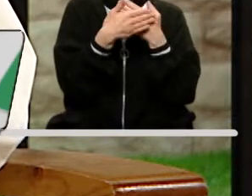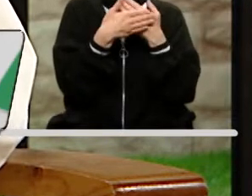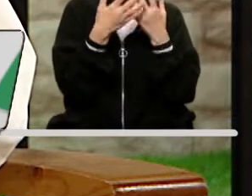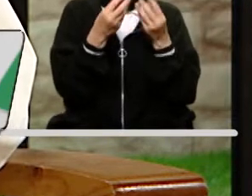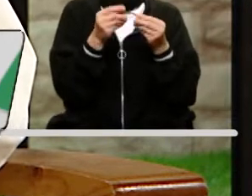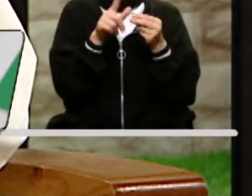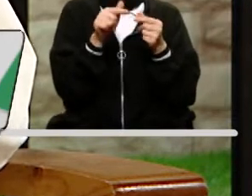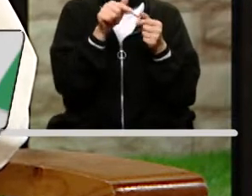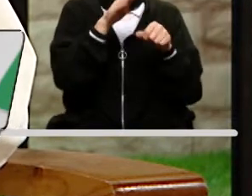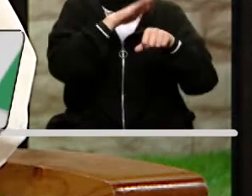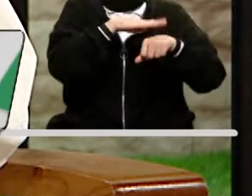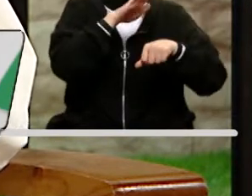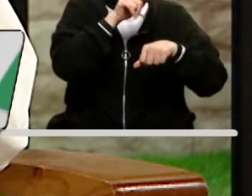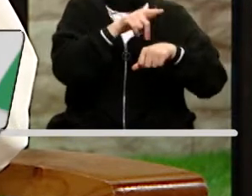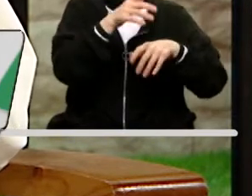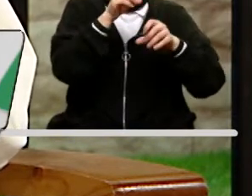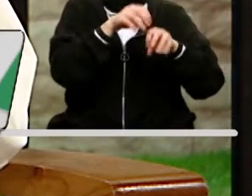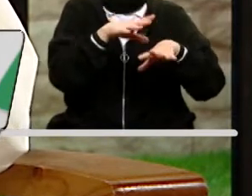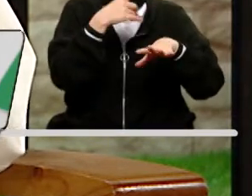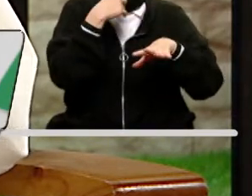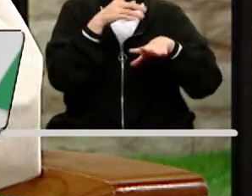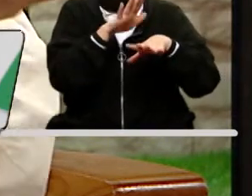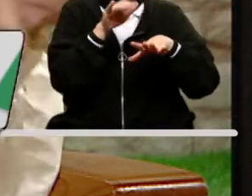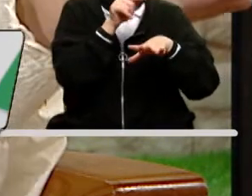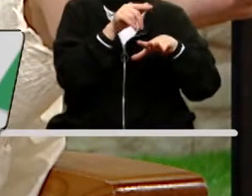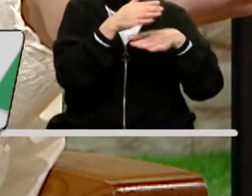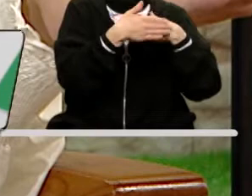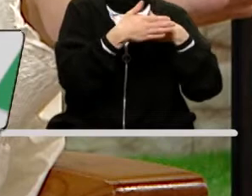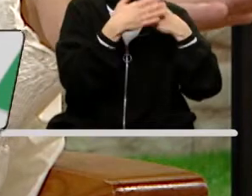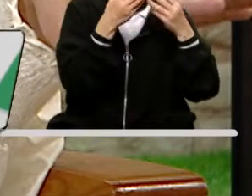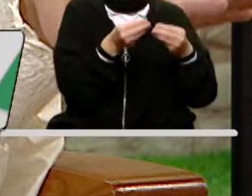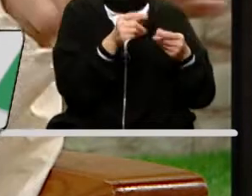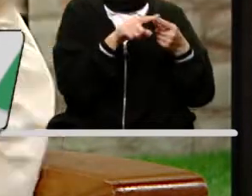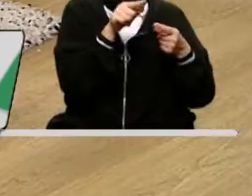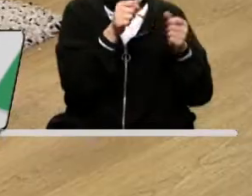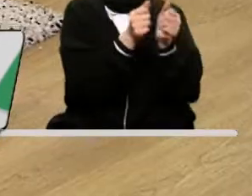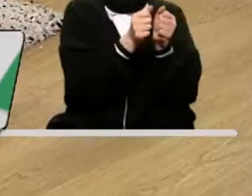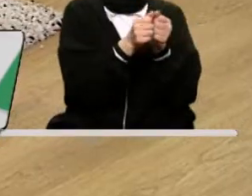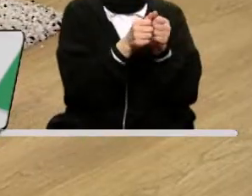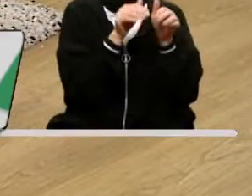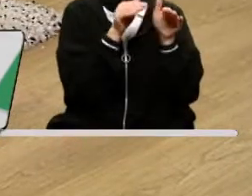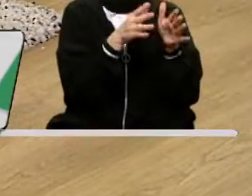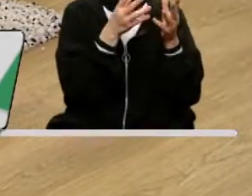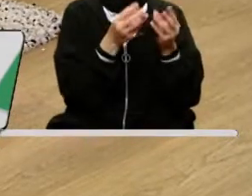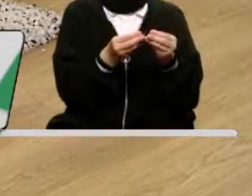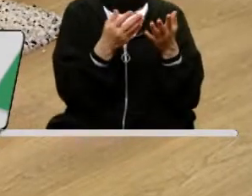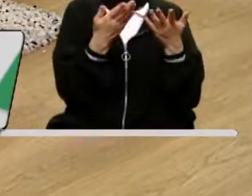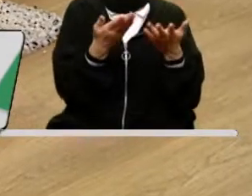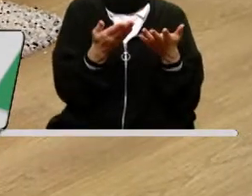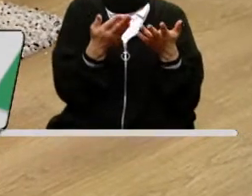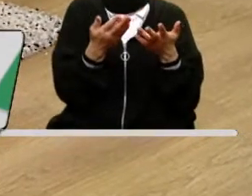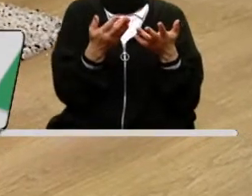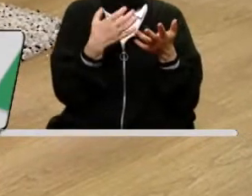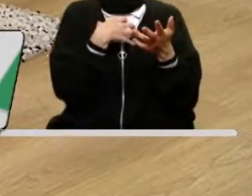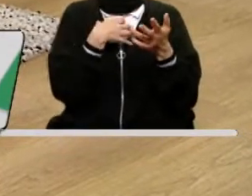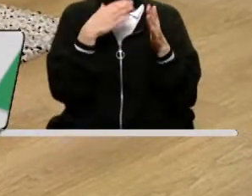Çocuk doğdu biz ne yapıyoruz? Evimizdeki eşyalarımızı birden kaldırıyoruz, izole ediyoruz. Çocuk sonra başka bir eve gidiyor. Evet bambaşka